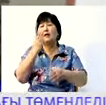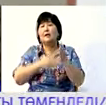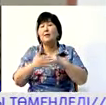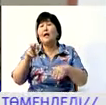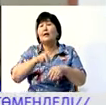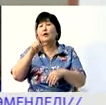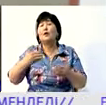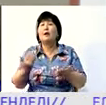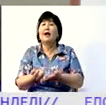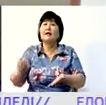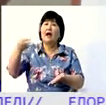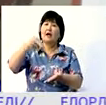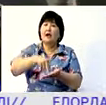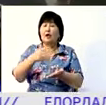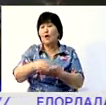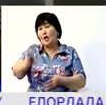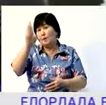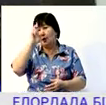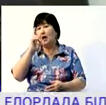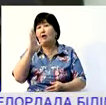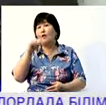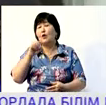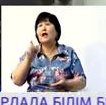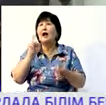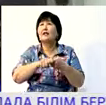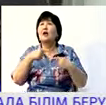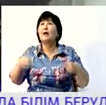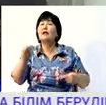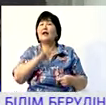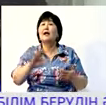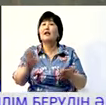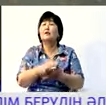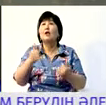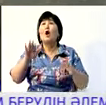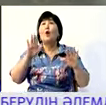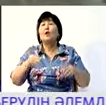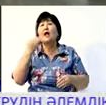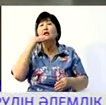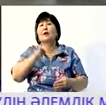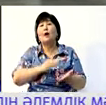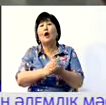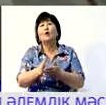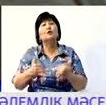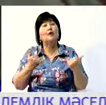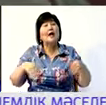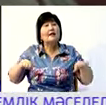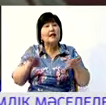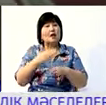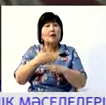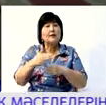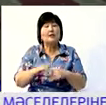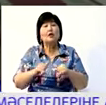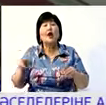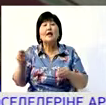дәрігерлердің көмегімен қайта аяққа тұрды. Мемлекеттік квотаның арқасында барлық қызмет тегін, ал орталық сапалық қызмет көрсетуде. Дегенмен саланы